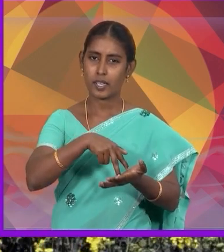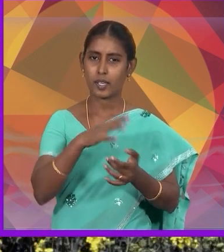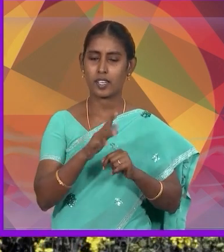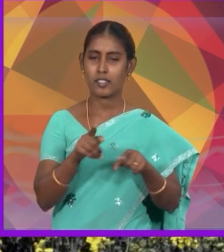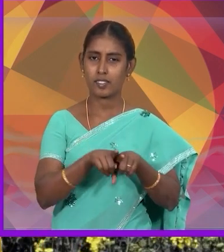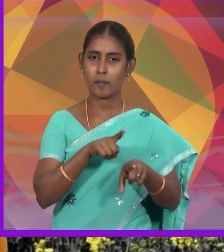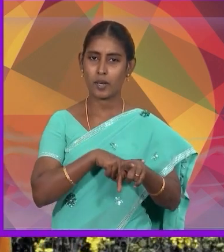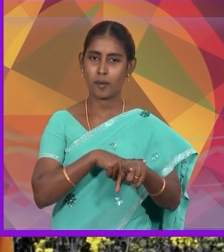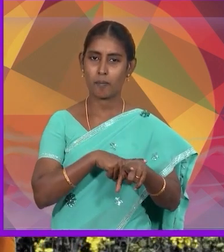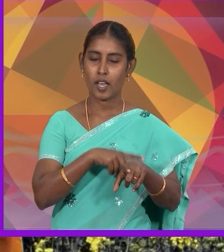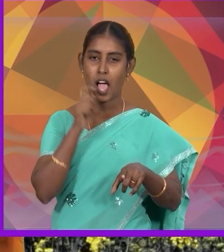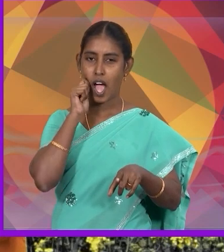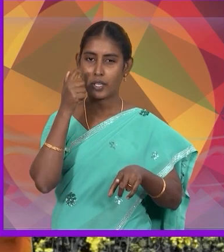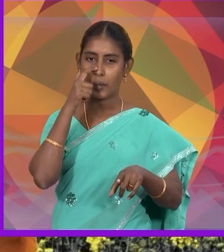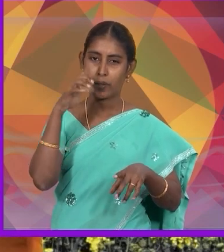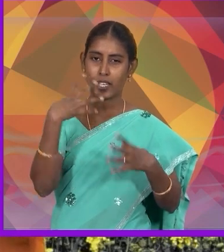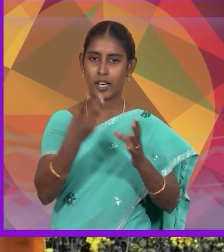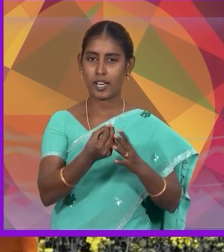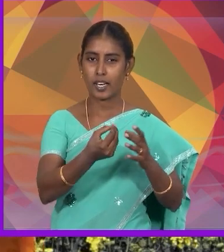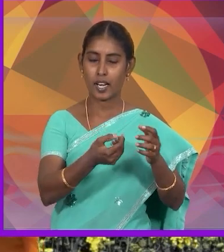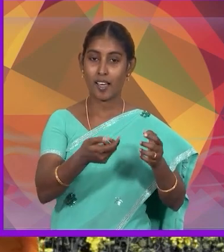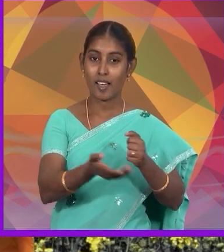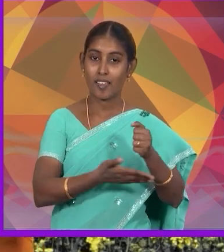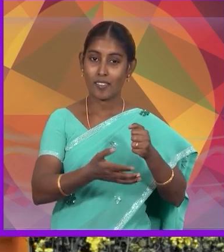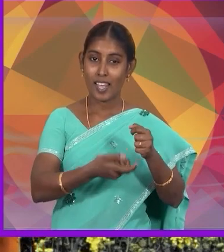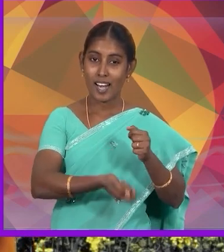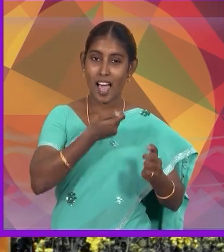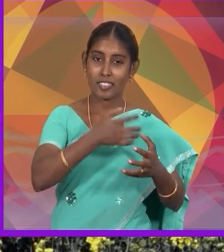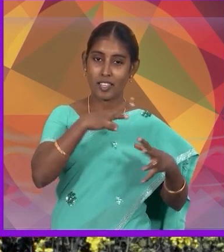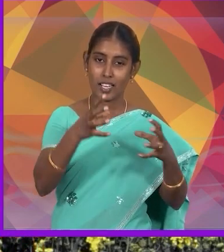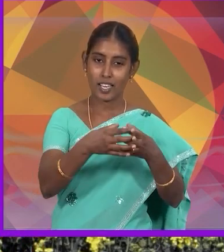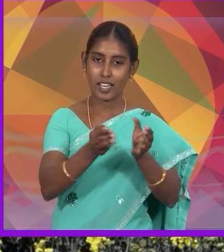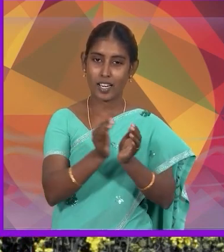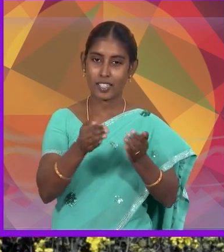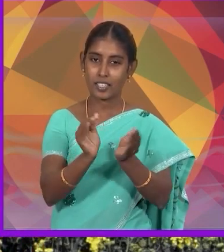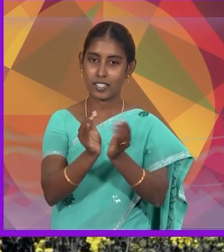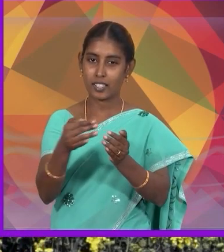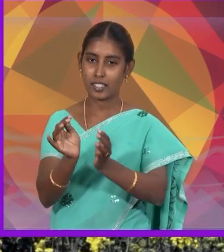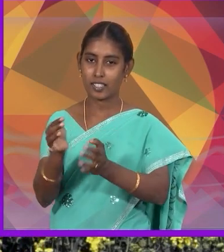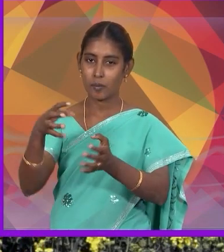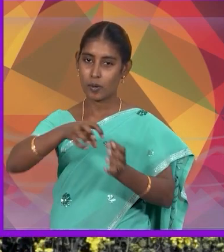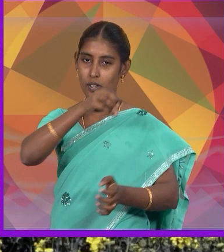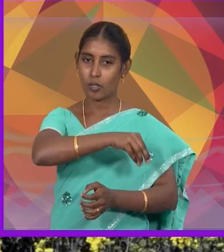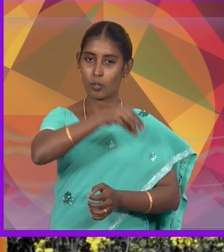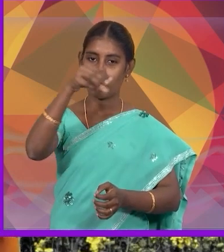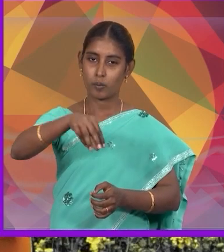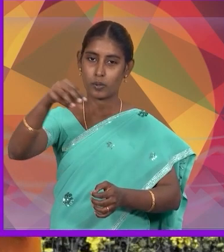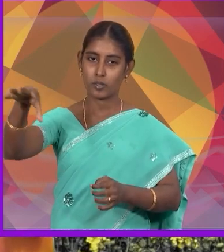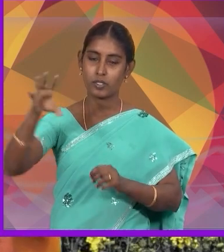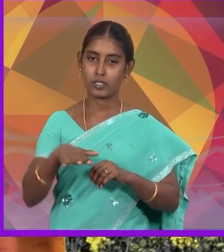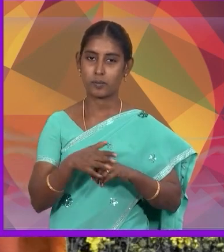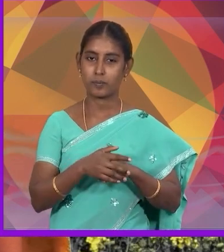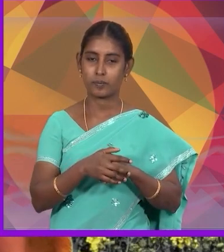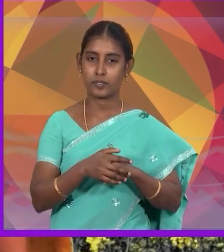நாத்தெல்லாம் புடுங்குறாங்க, ஆண்கள் பெண்கள்லாம் புடுங்கி அரிச்சு கட்டுக்கட்டா கட்டி அந்தந்த இடத்துல தள்ளி தள்ளி போட்டிருப்பாங்க.